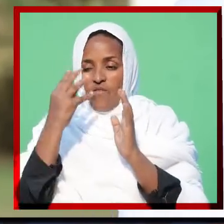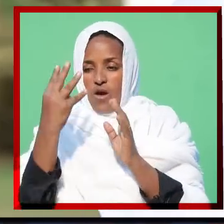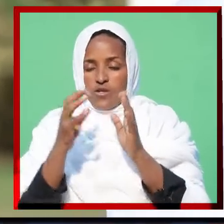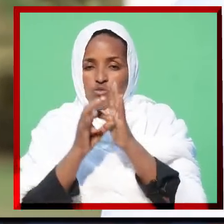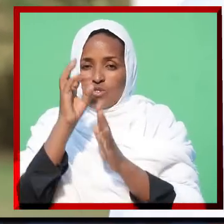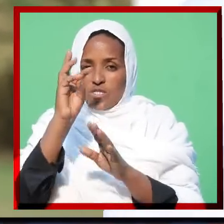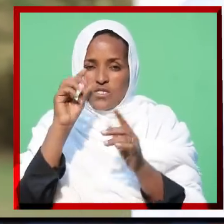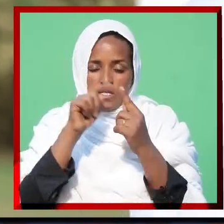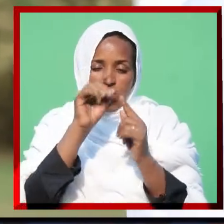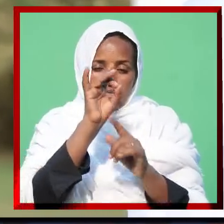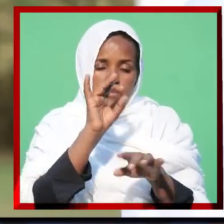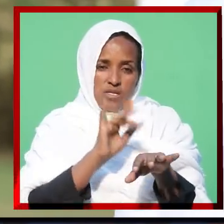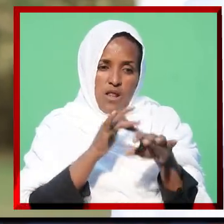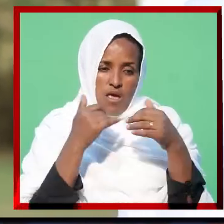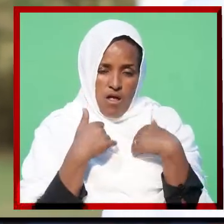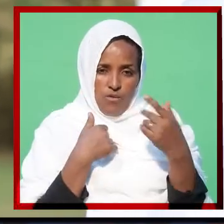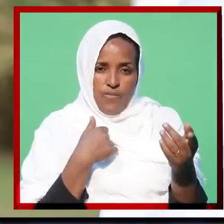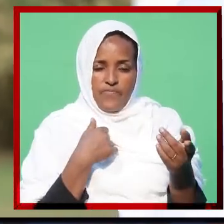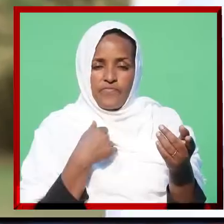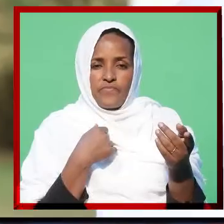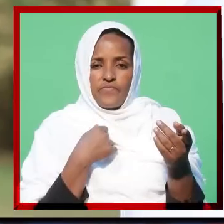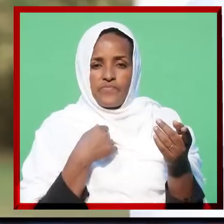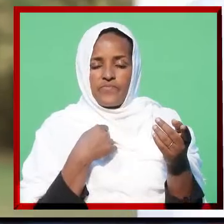عارات كتر سدسك سمنتي اللون